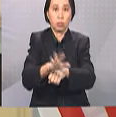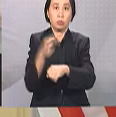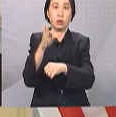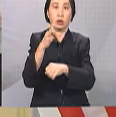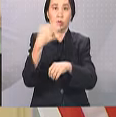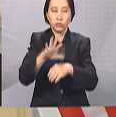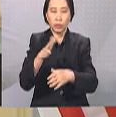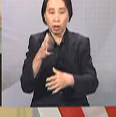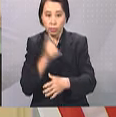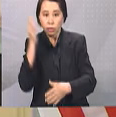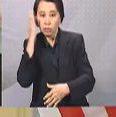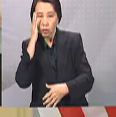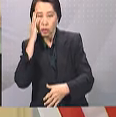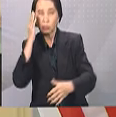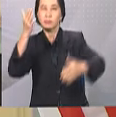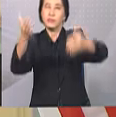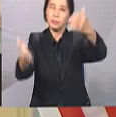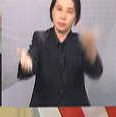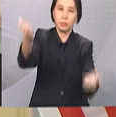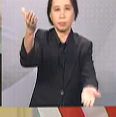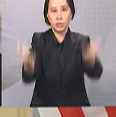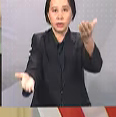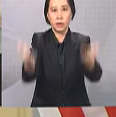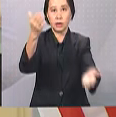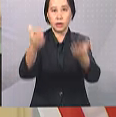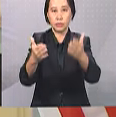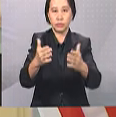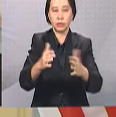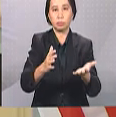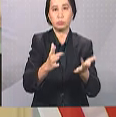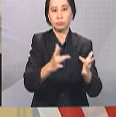kira kebarangkalian jalinan